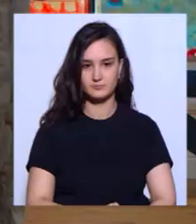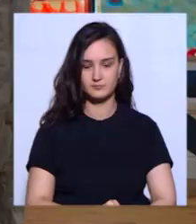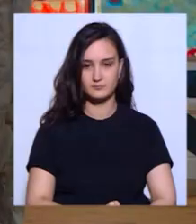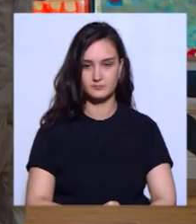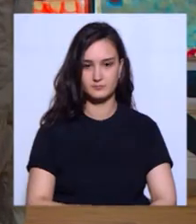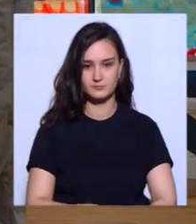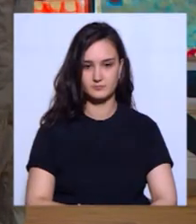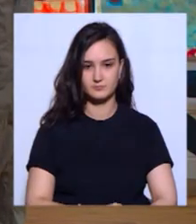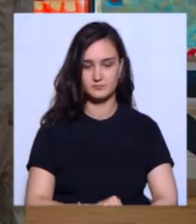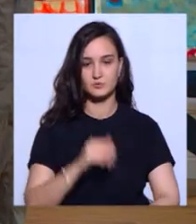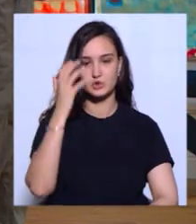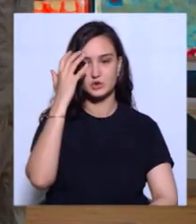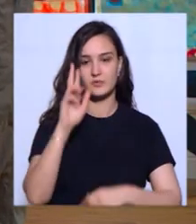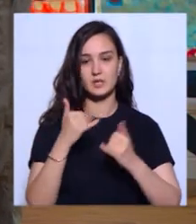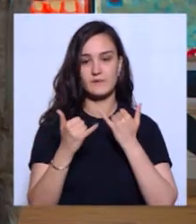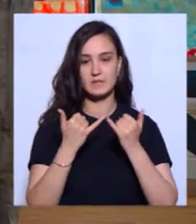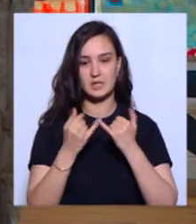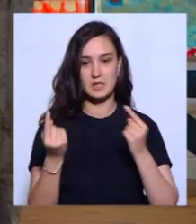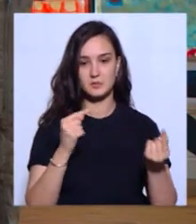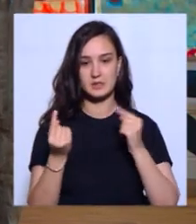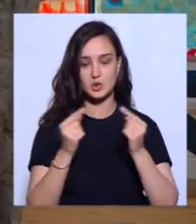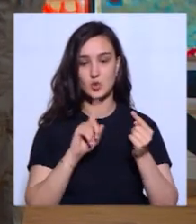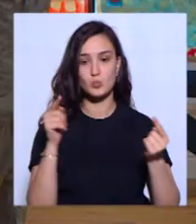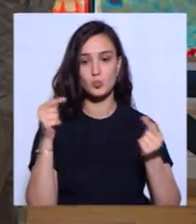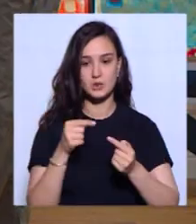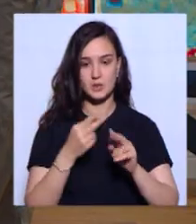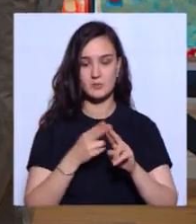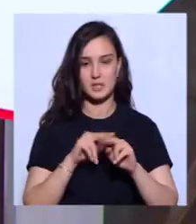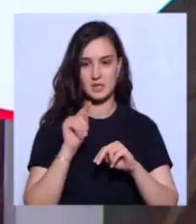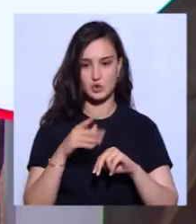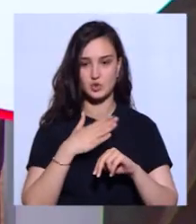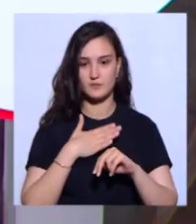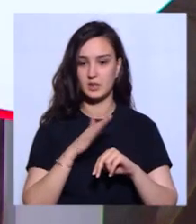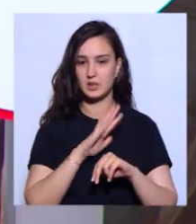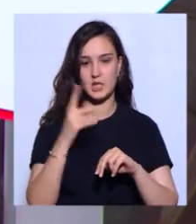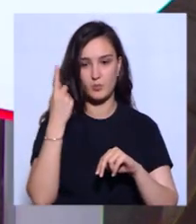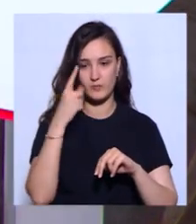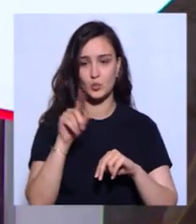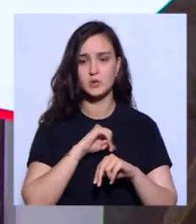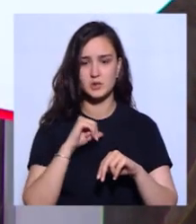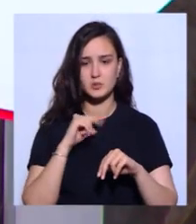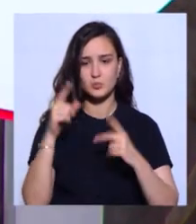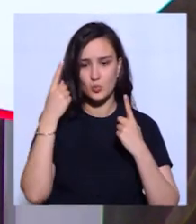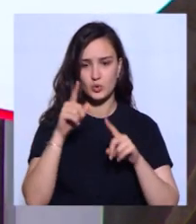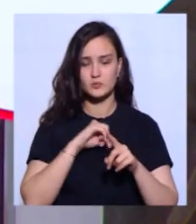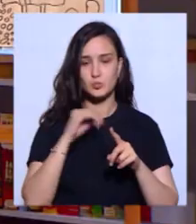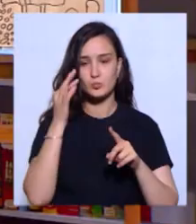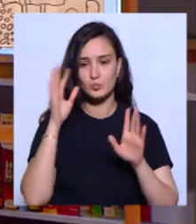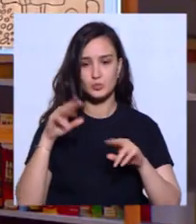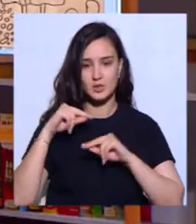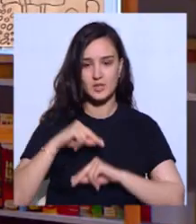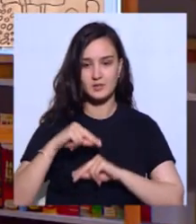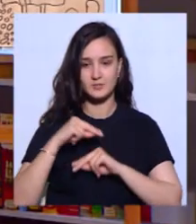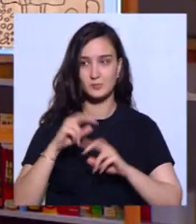შავი და ყვითელი ერთმანეთს რო უხდება, ეს ჩვენ კი არ მოვიგონეთ, ეს მოიგონა ფუტკარმა. ანუ ბუნება და